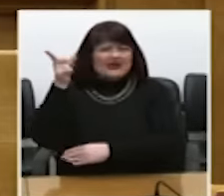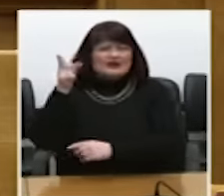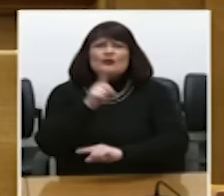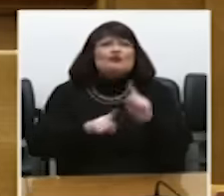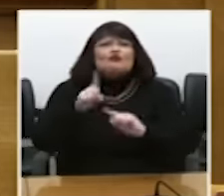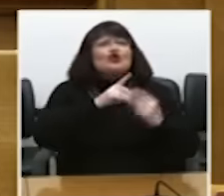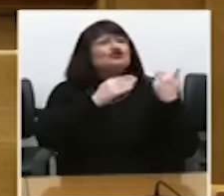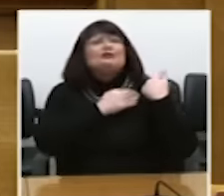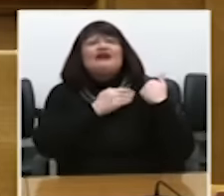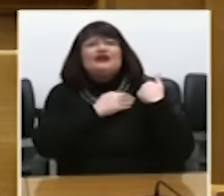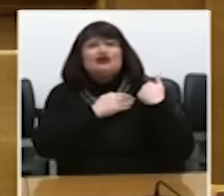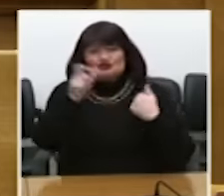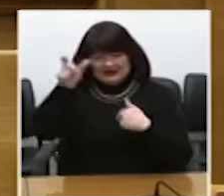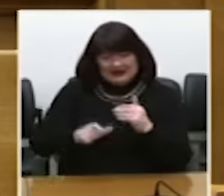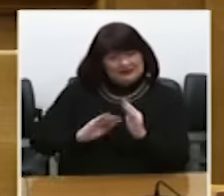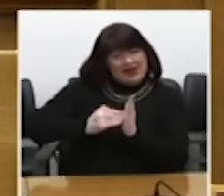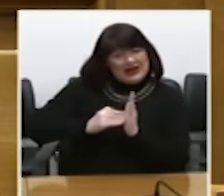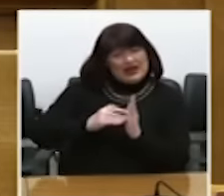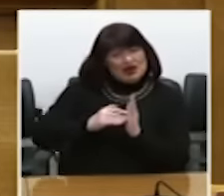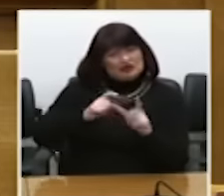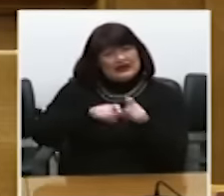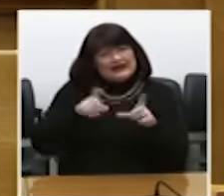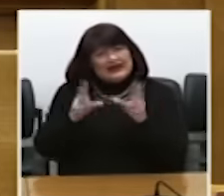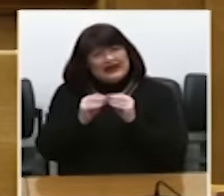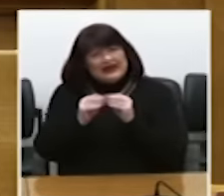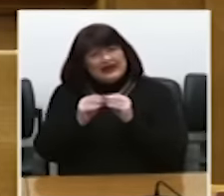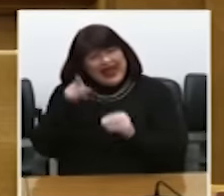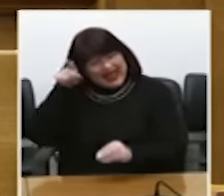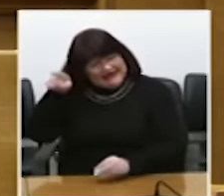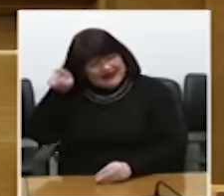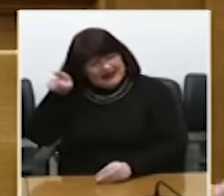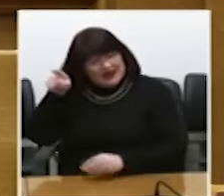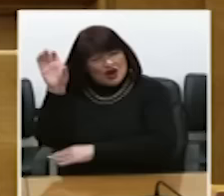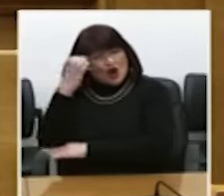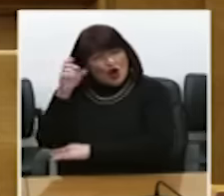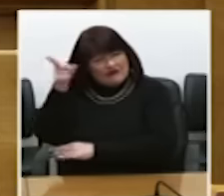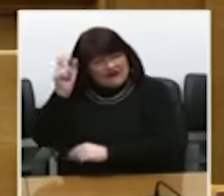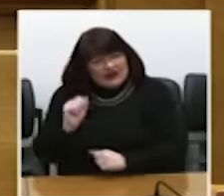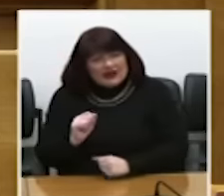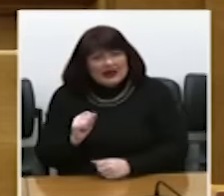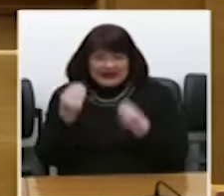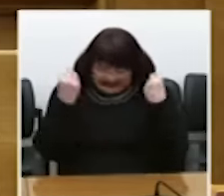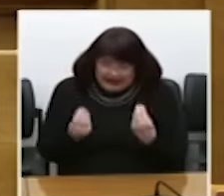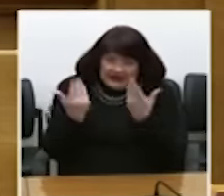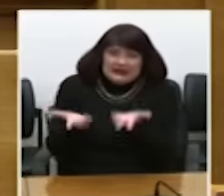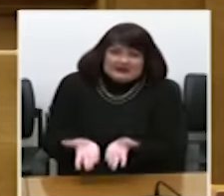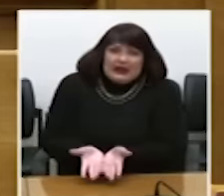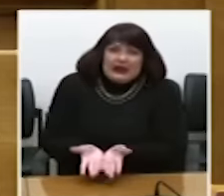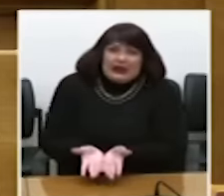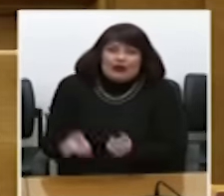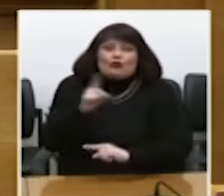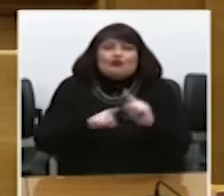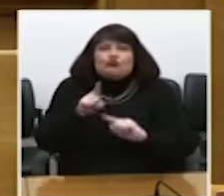ο υπάλληλος της ταχυδρομικής εταιρείας της Κολομβίας? Είστε καθόλου με τα καλά σας?